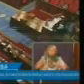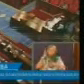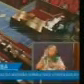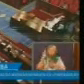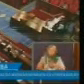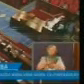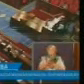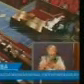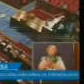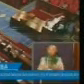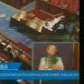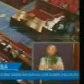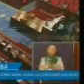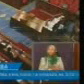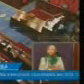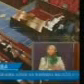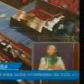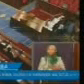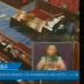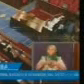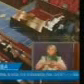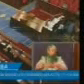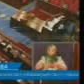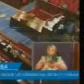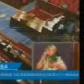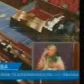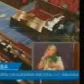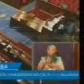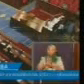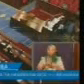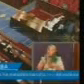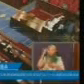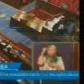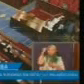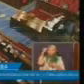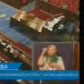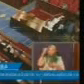Nakushukuru. Nakushukuru. Waheshimiwa.